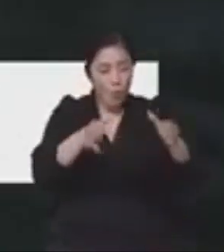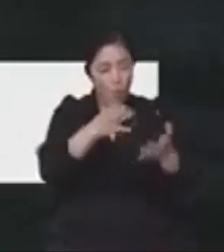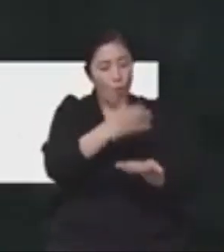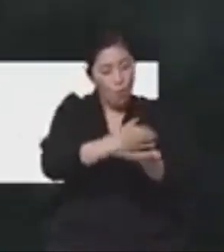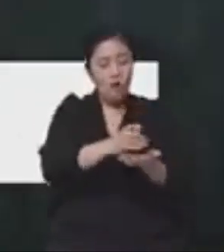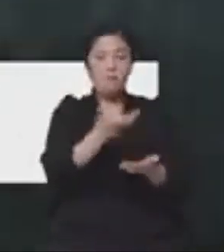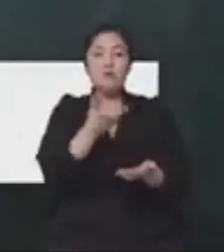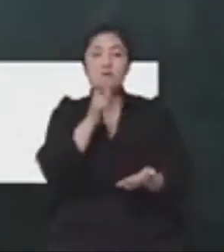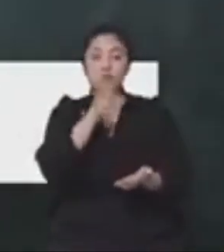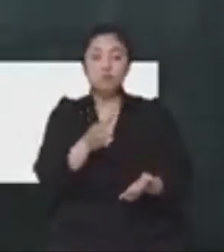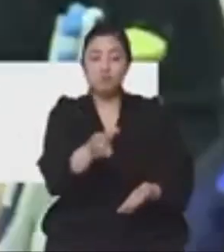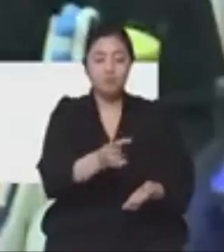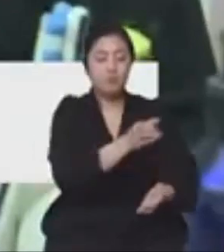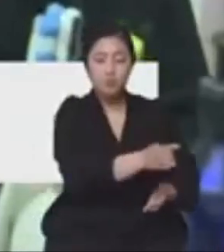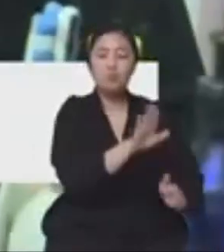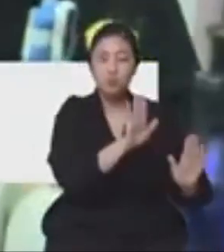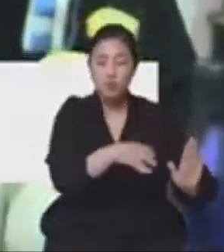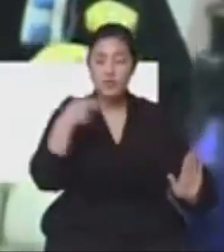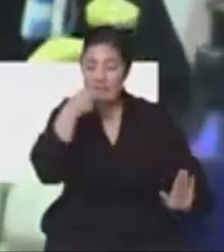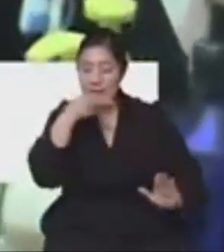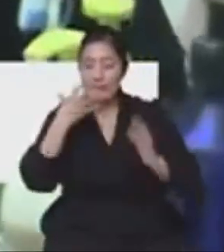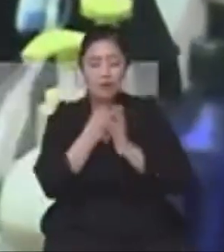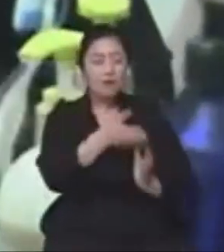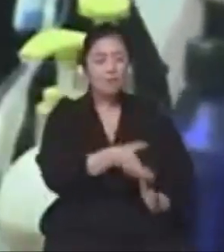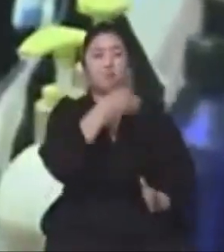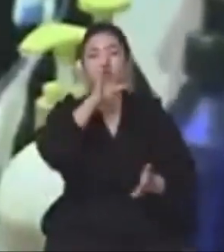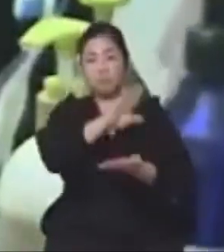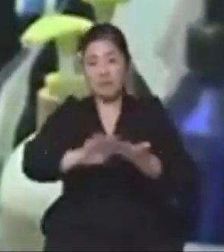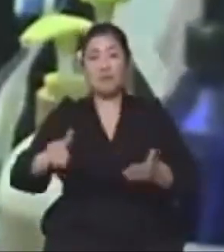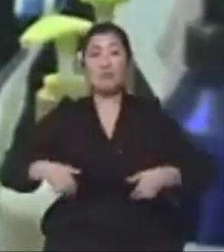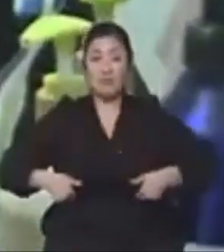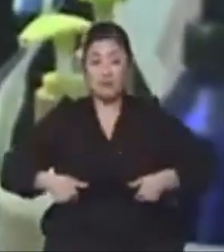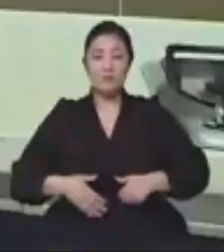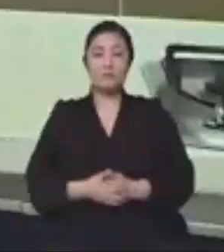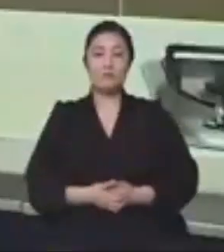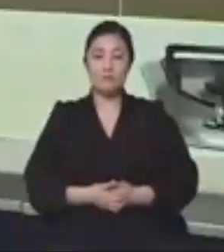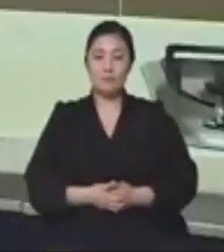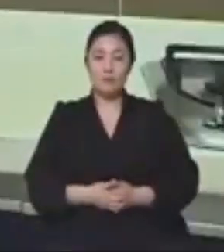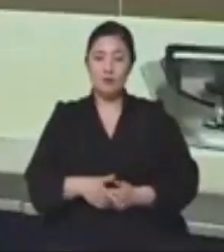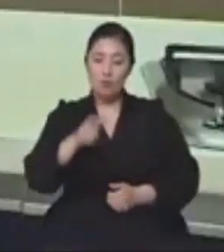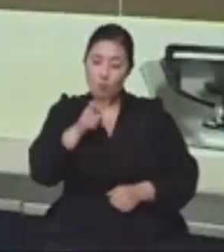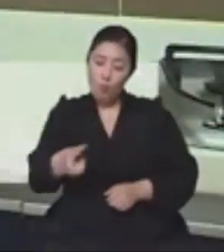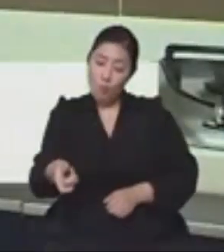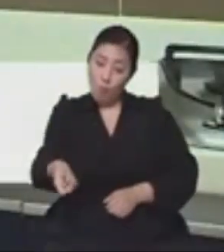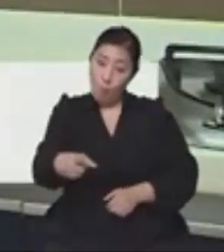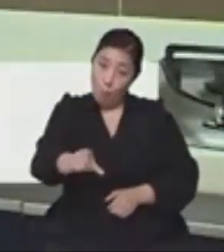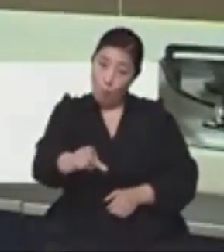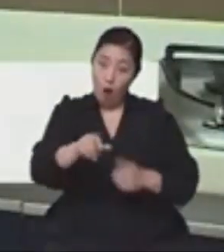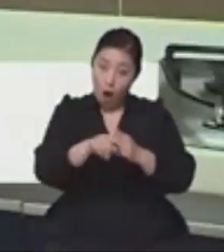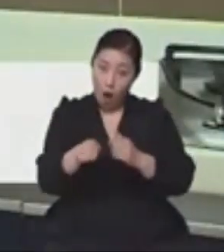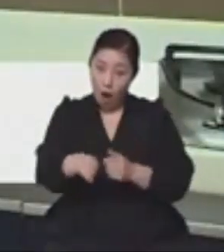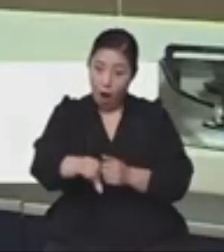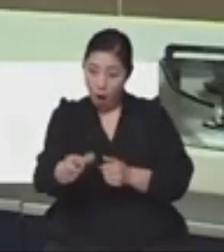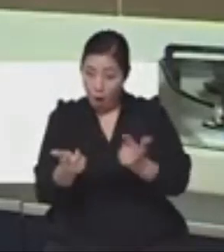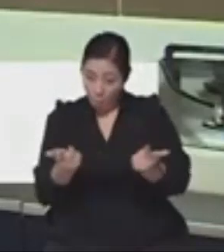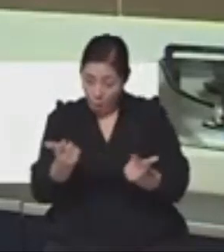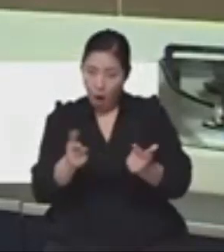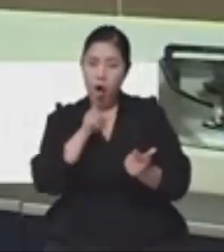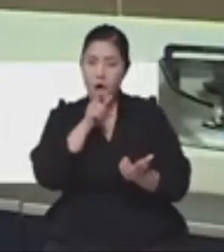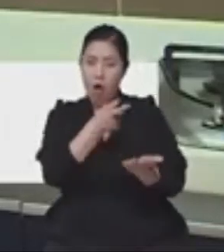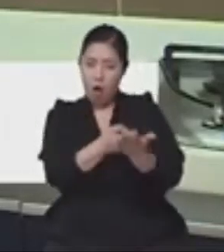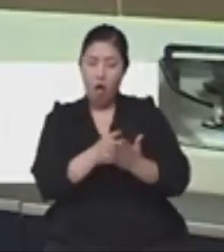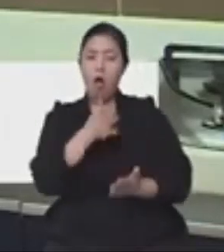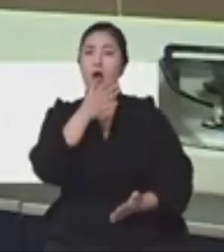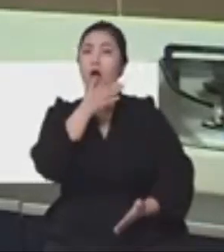컵에 미리 물을 받아놓고 사용하는 것이 좋습니다. 밸브 살짝 잠그는 것만으로도 물을 많이 절감할